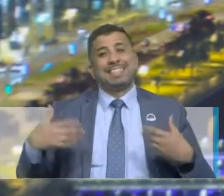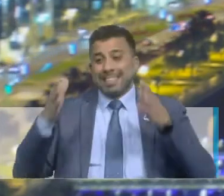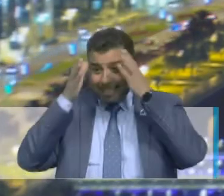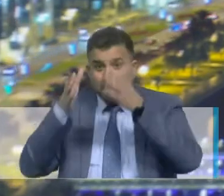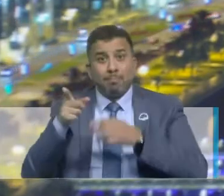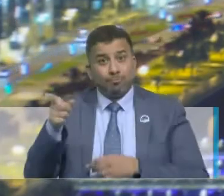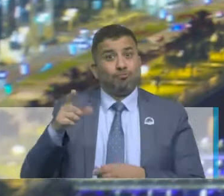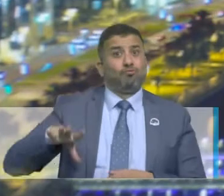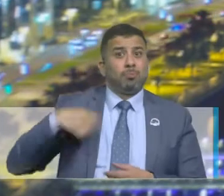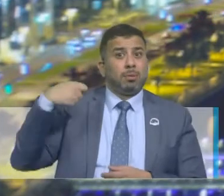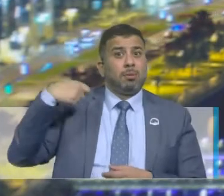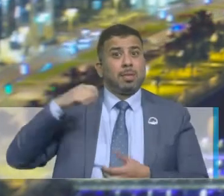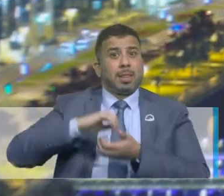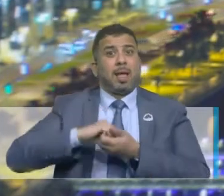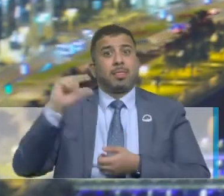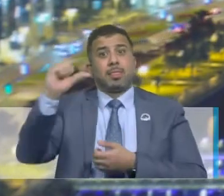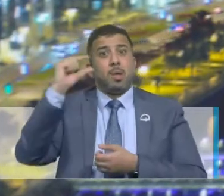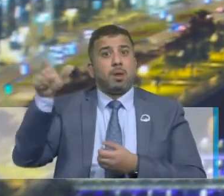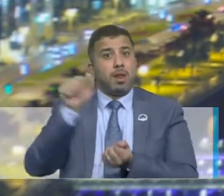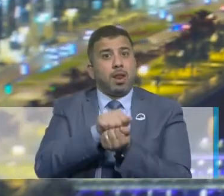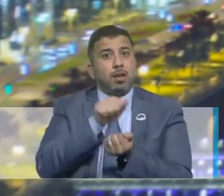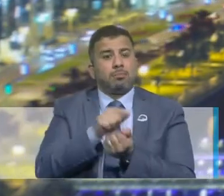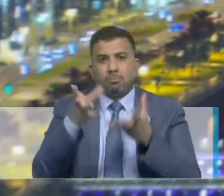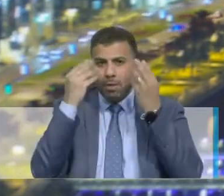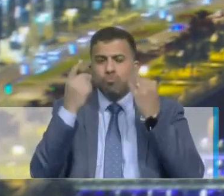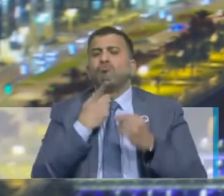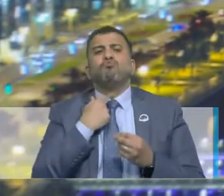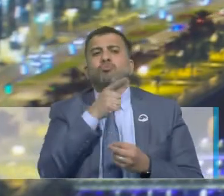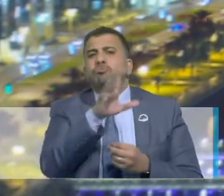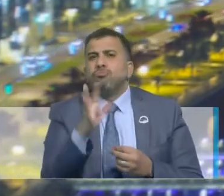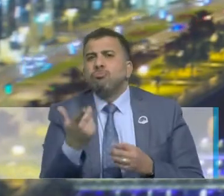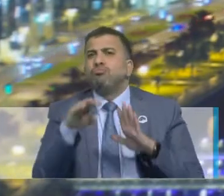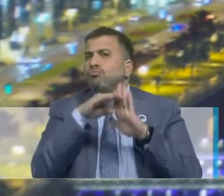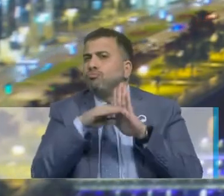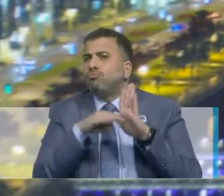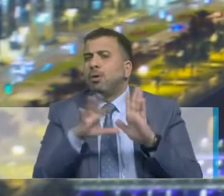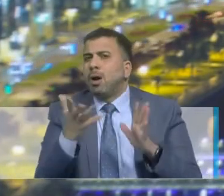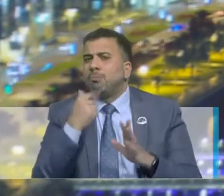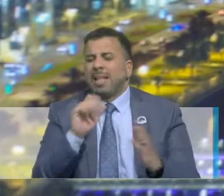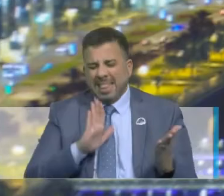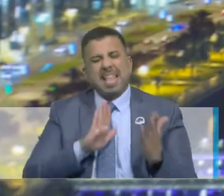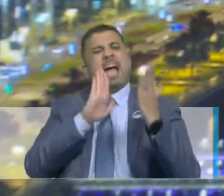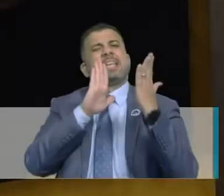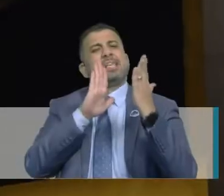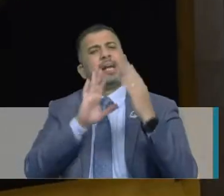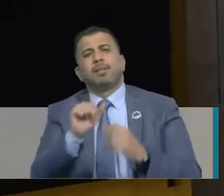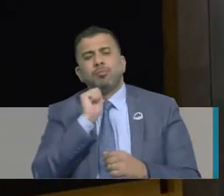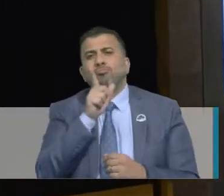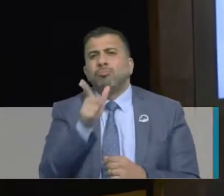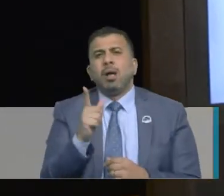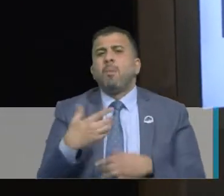الاهتمام من قبل الاتحاد الدولي للناشرين بالتعرف إلى احتياجاتهم والوقوف على التحديات التي يمرون